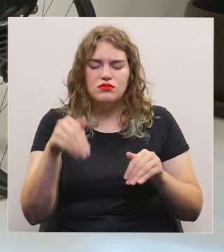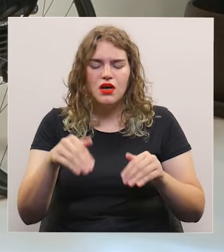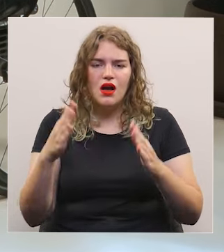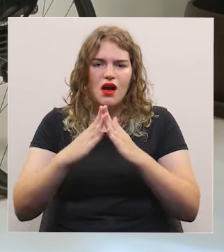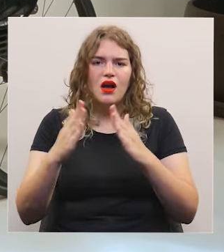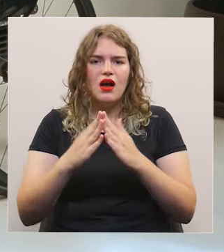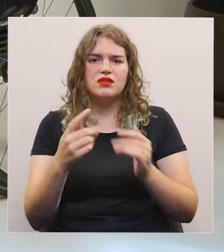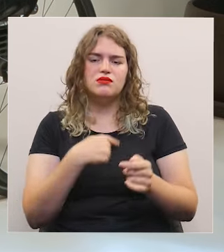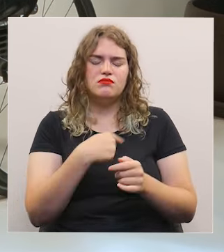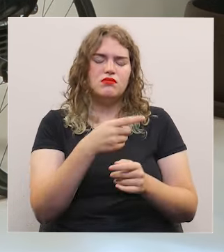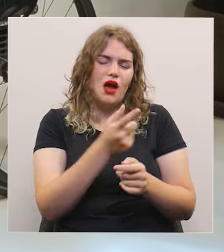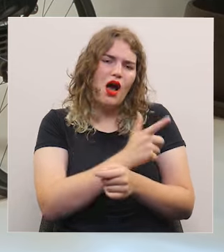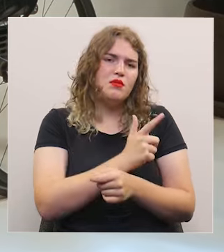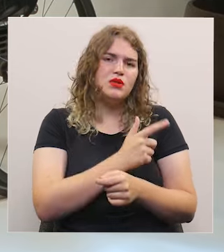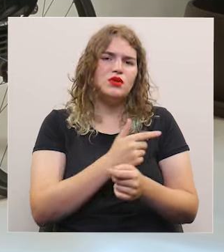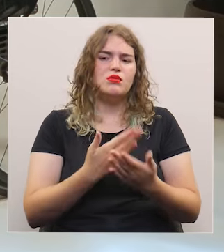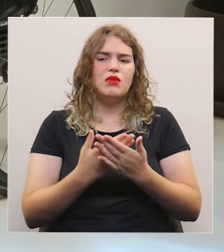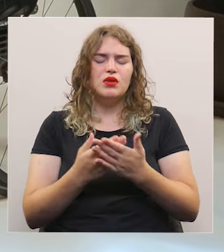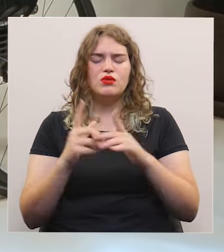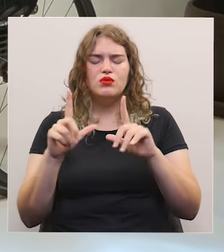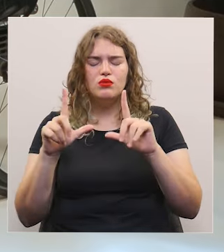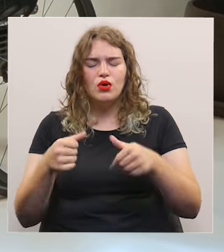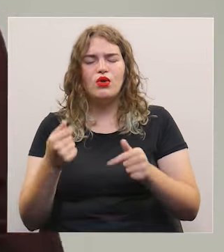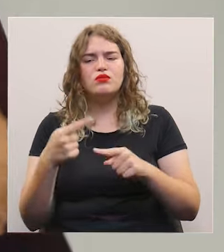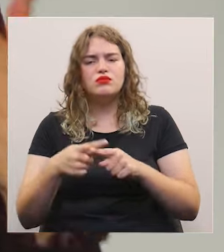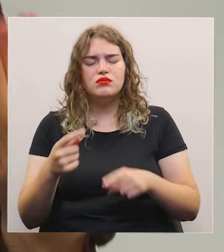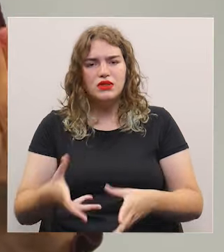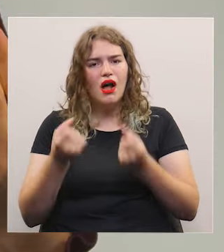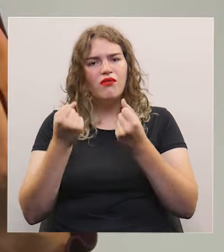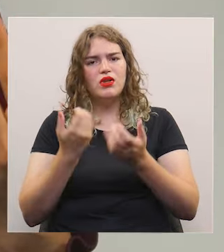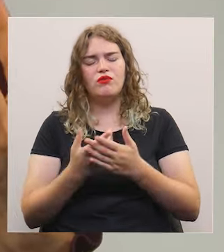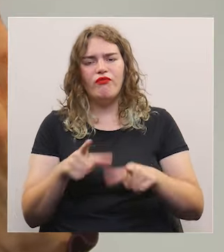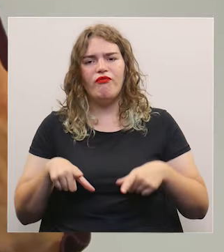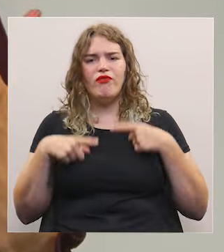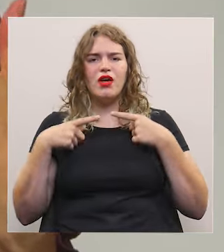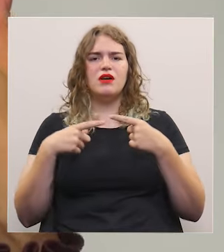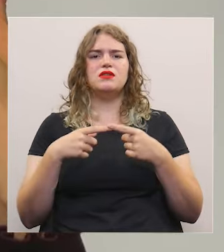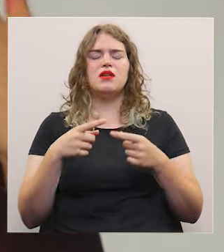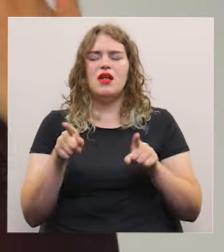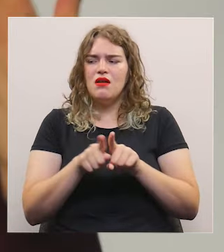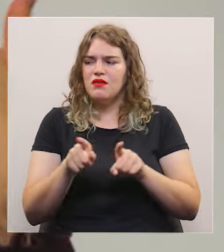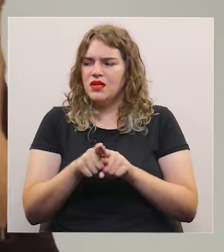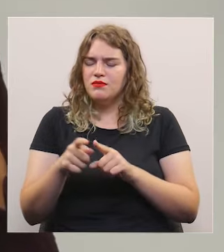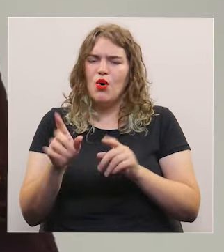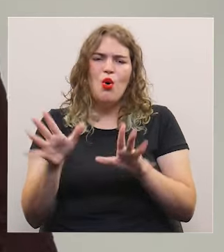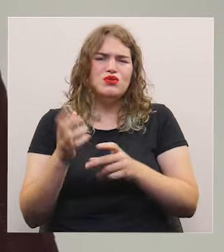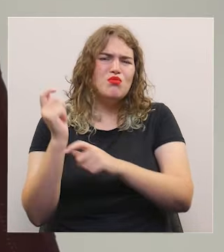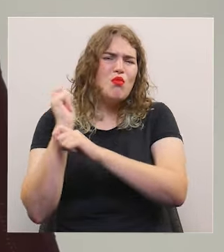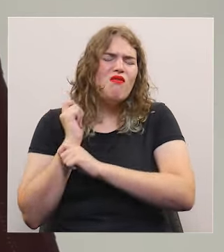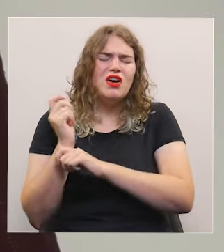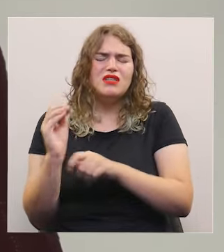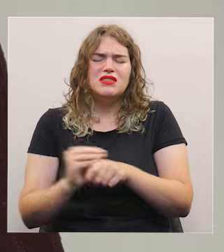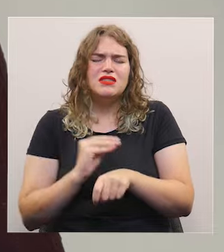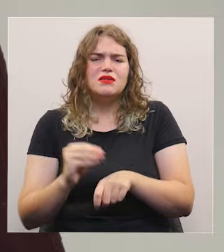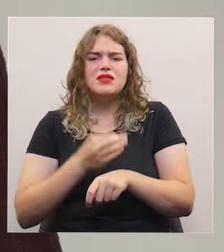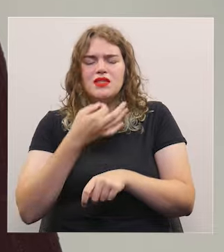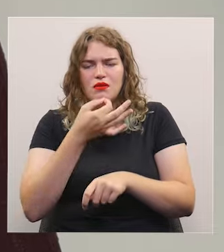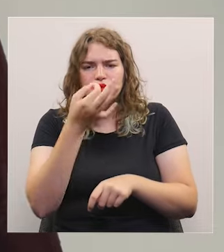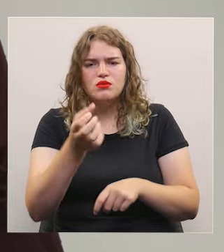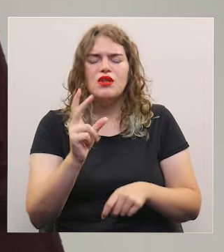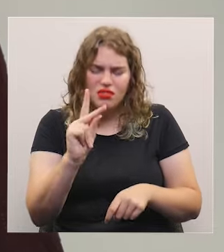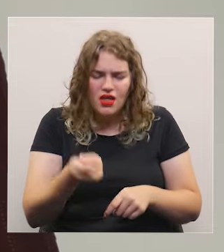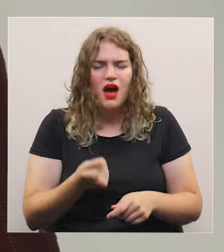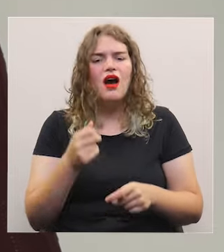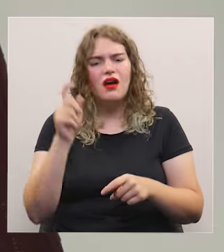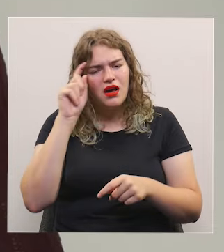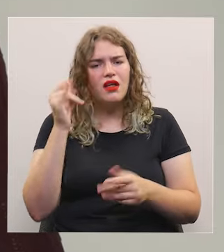casă. Și Florin l-a mărturisit acolo în casă ca Domn și Mântuitor. Și cum a spus și el, parcă i s-a luat orice povară ce avea pe umeri, când a spus da, îl